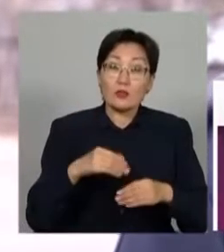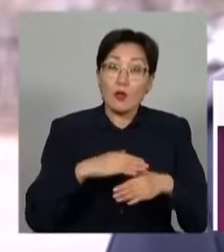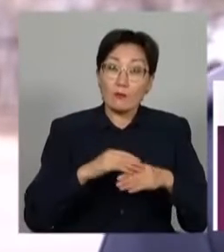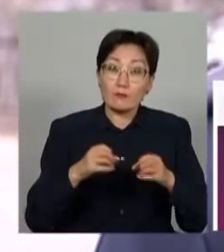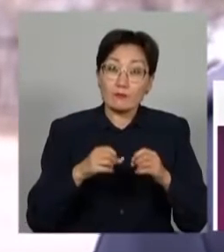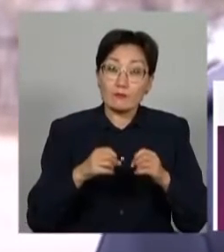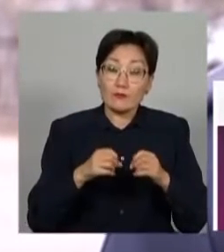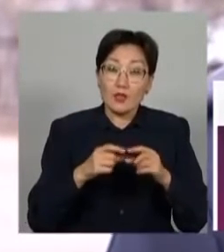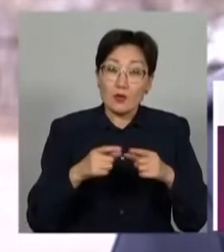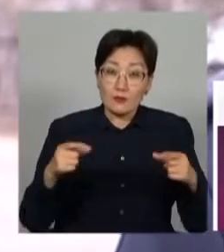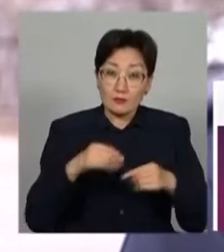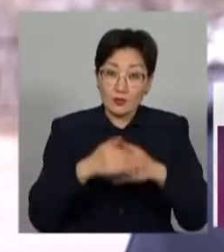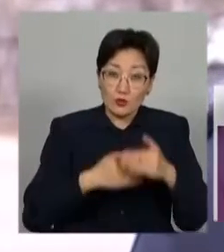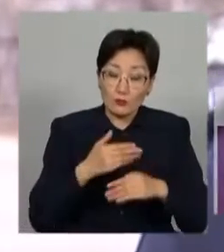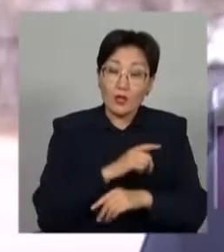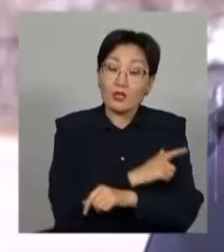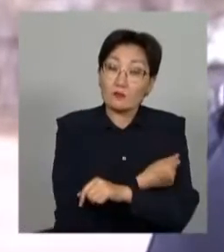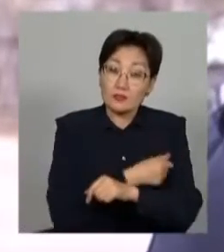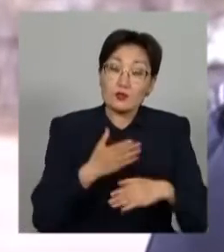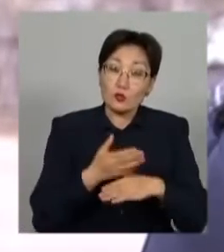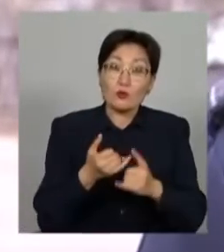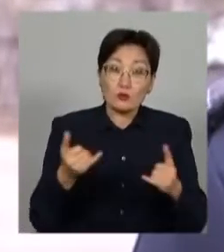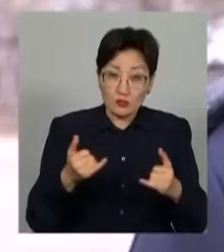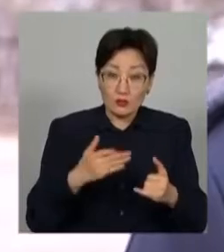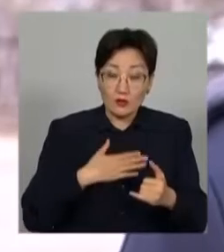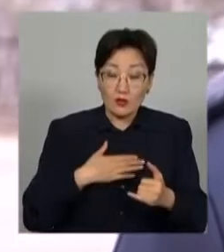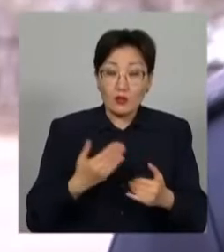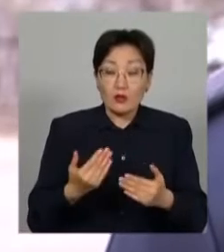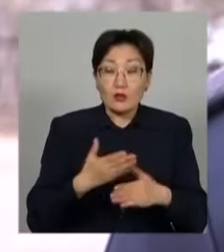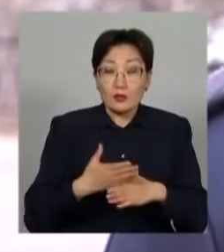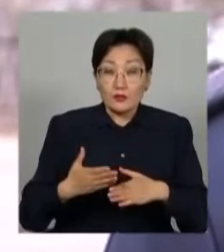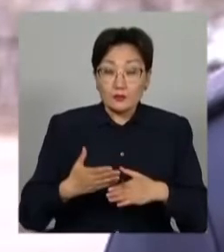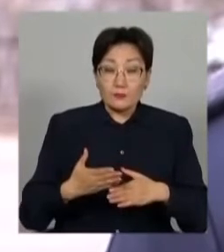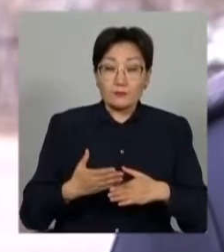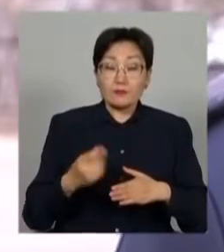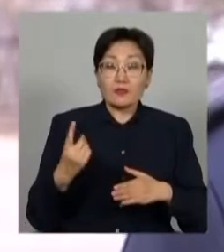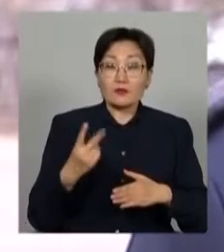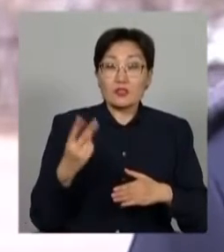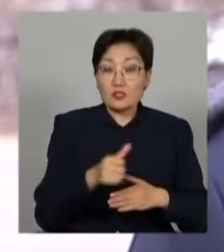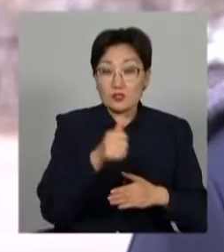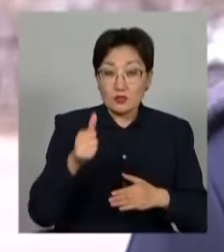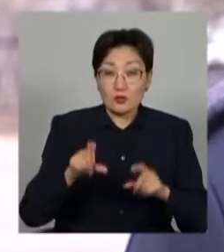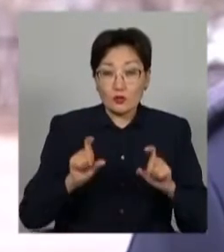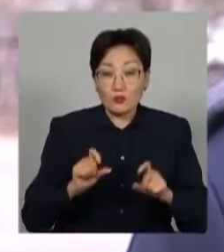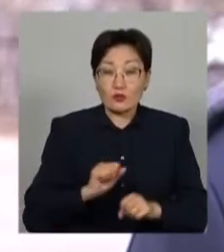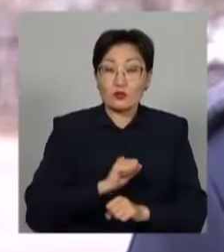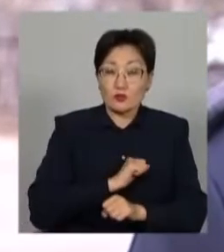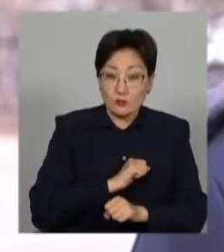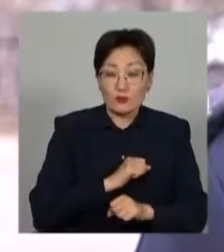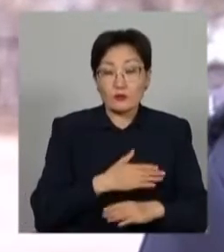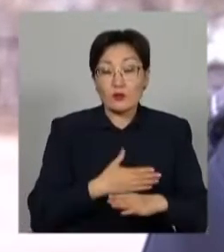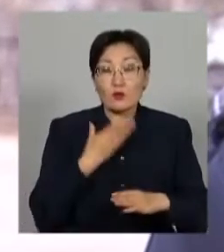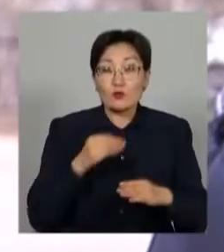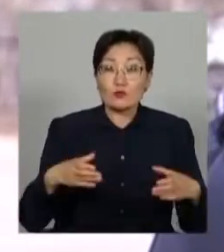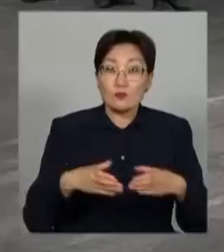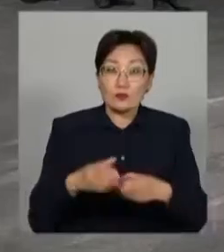орап, бір алғашқы көмек көрсетті. Сол одан кейін бір сағат, екі сағаттай отырдық та демалып, одан кейін өзіміздің